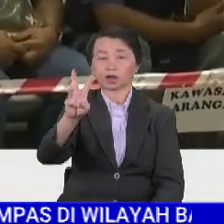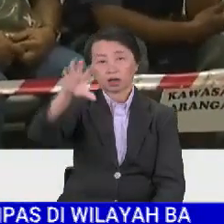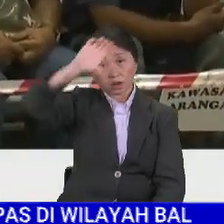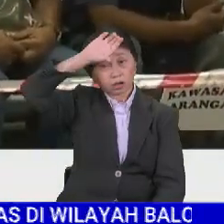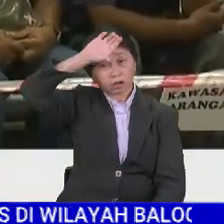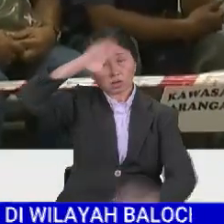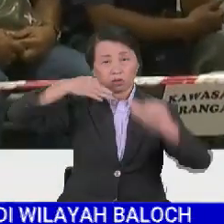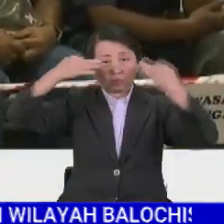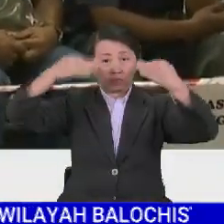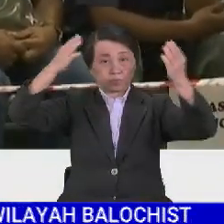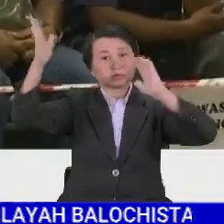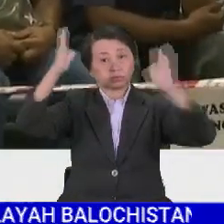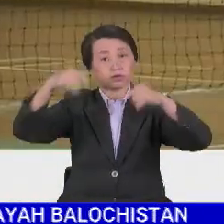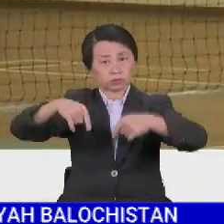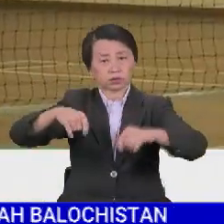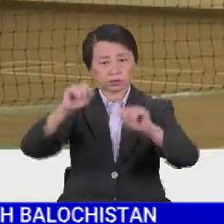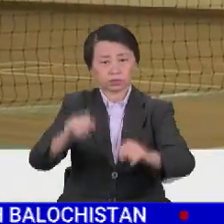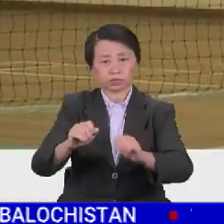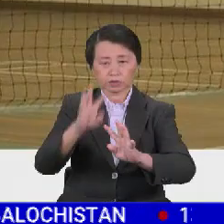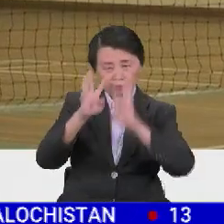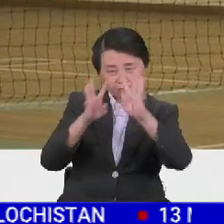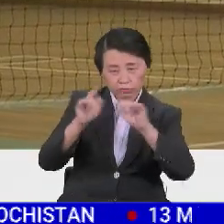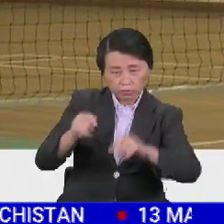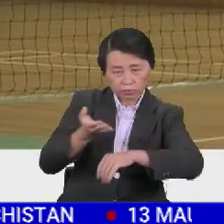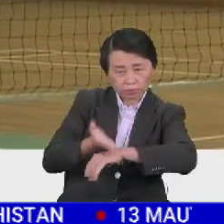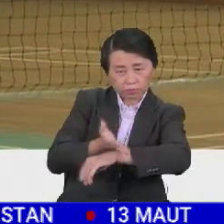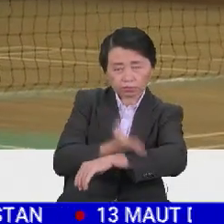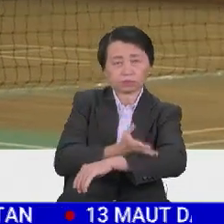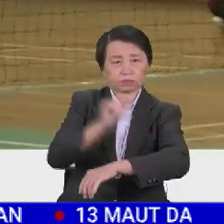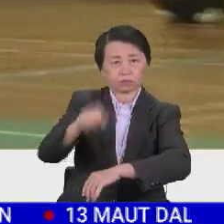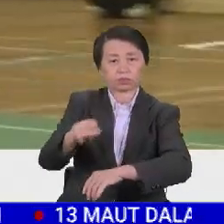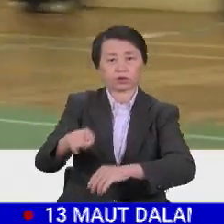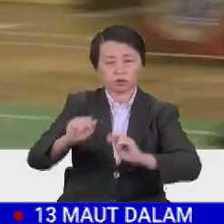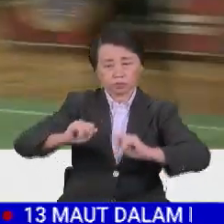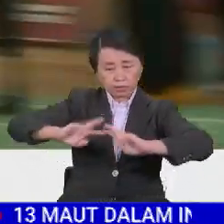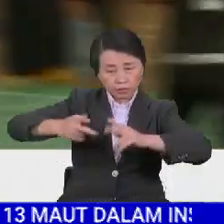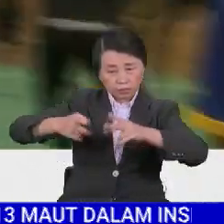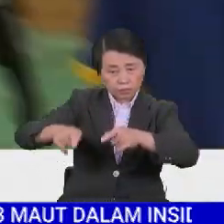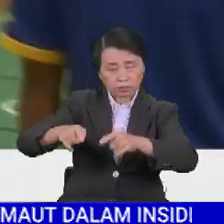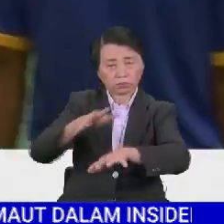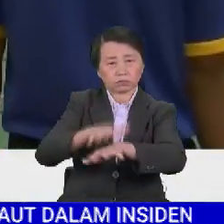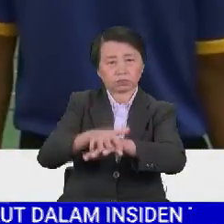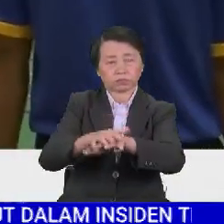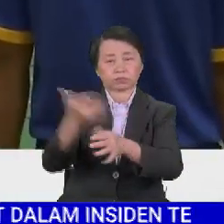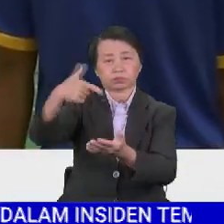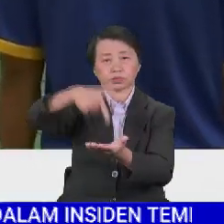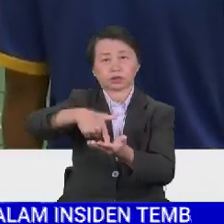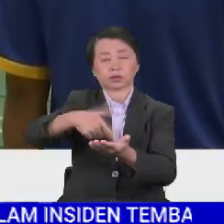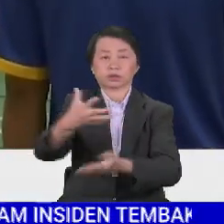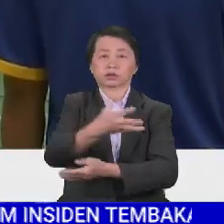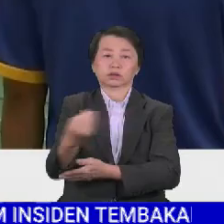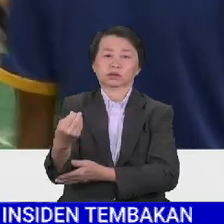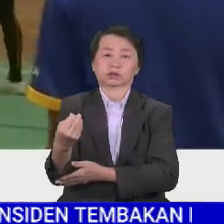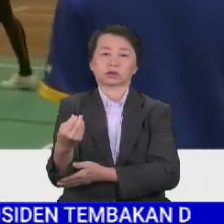Malaysia dapat kita tingkatkan lagi, ya, dapat kita perhebatkan lagi,